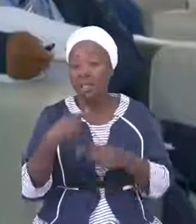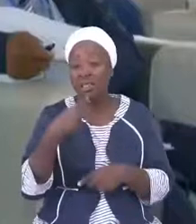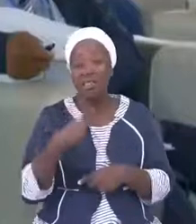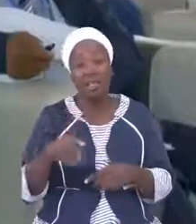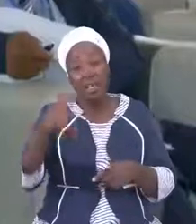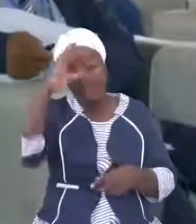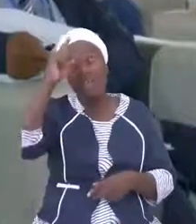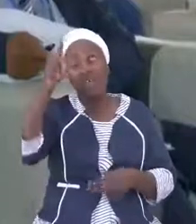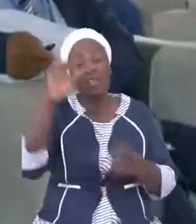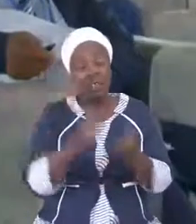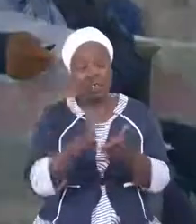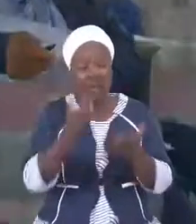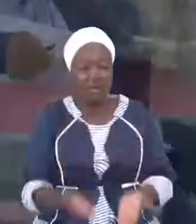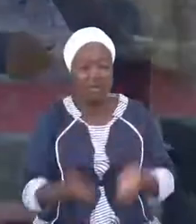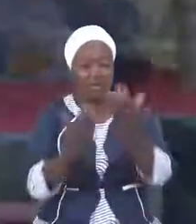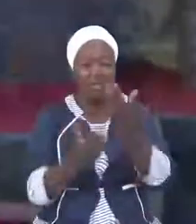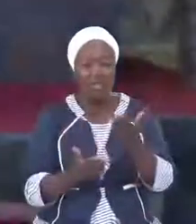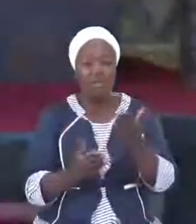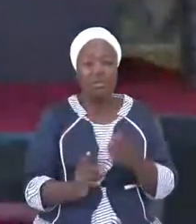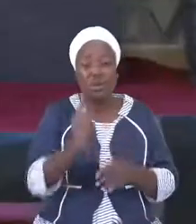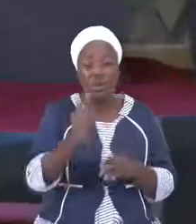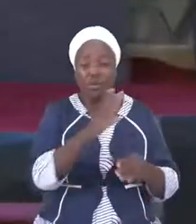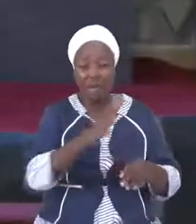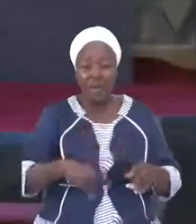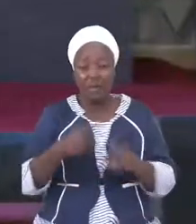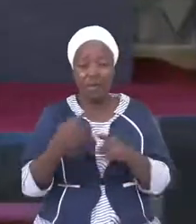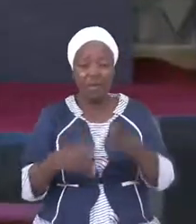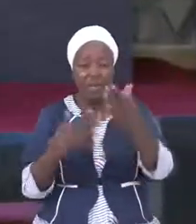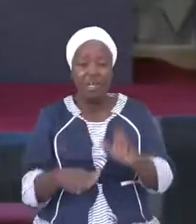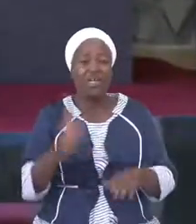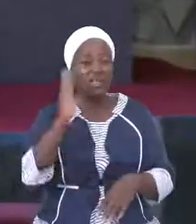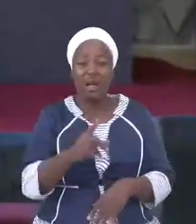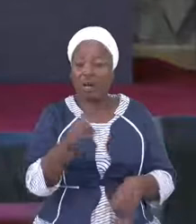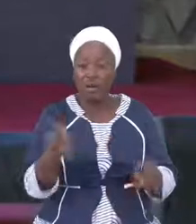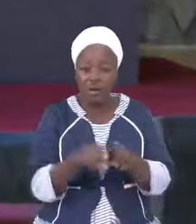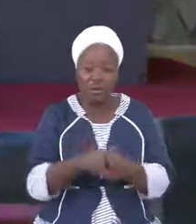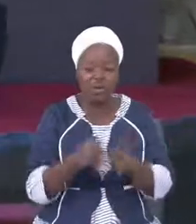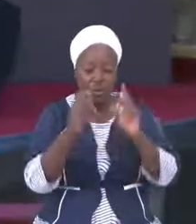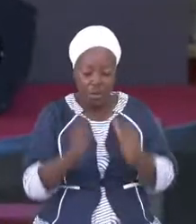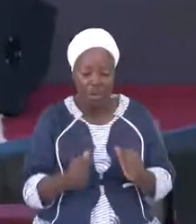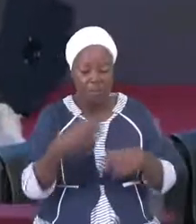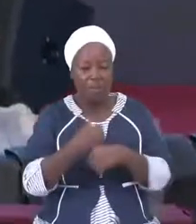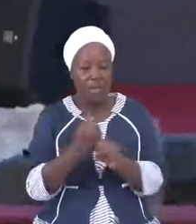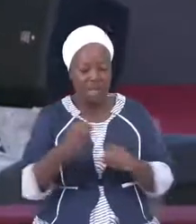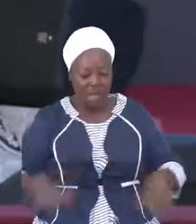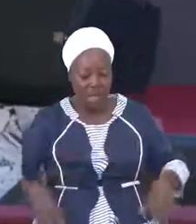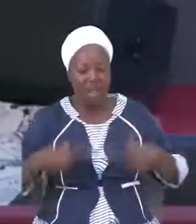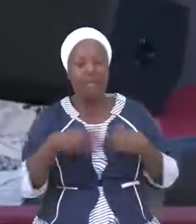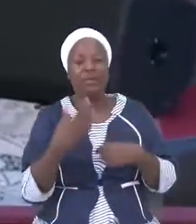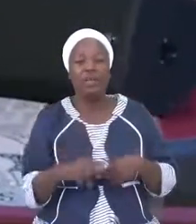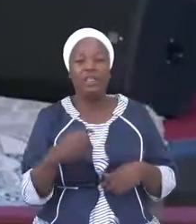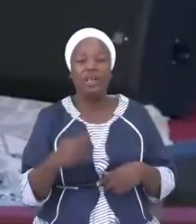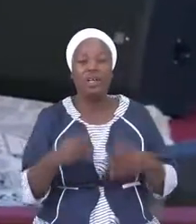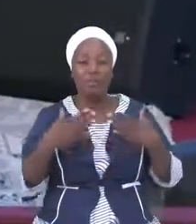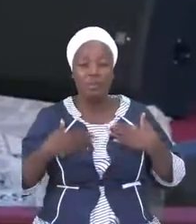de Jésus-Christ. Et l'Esprit qui a ressuscité Jésus des morts va aussi donner la